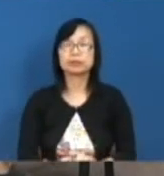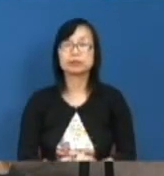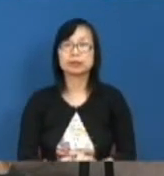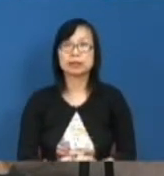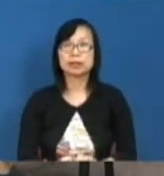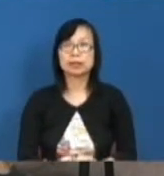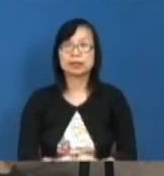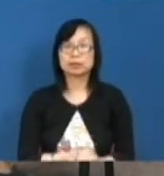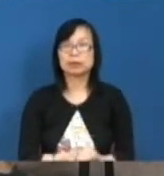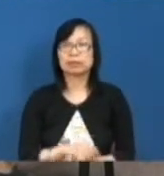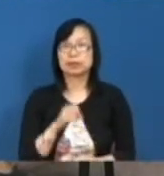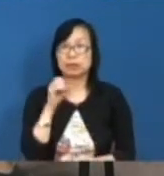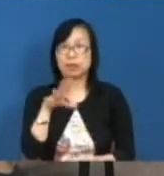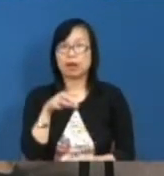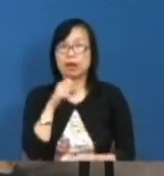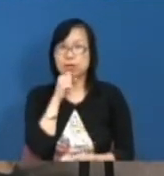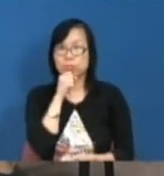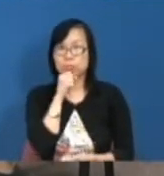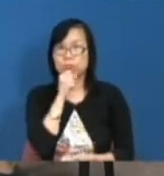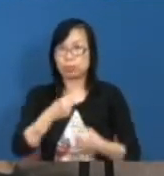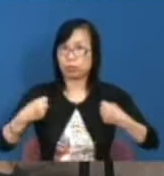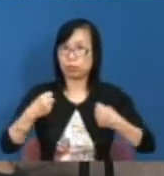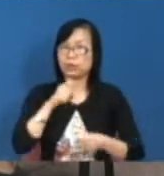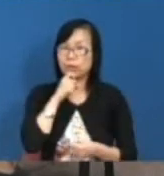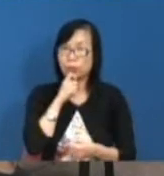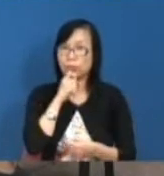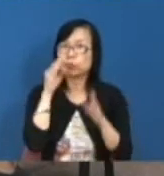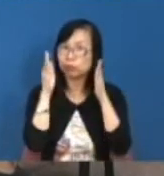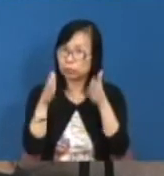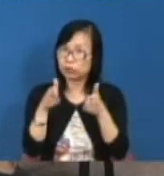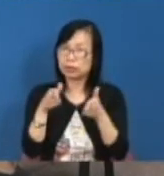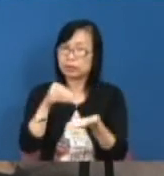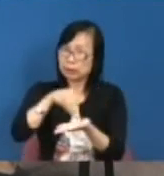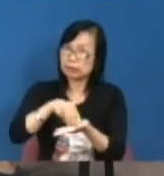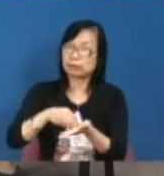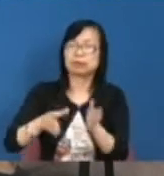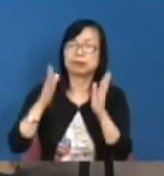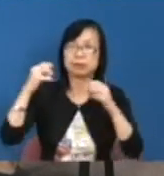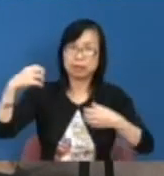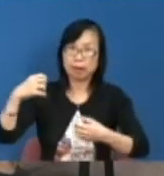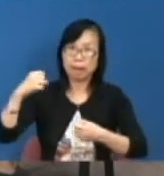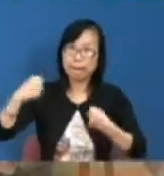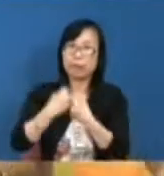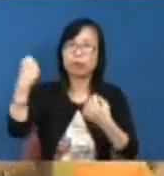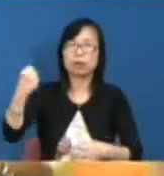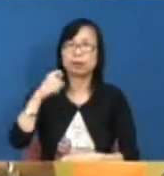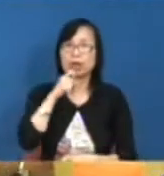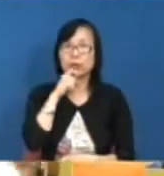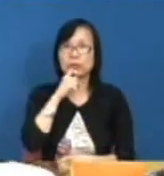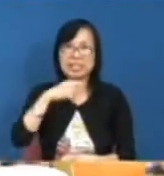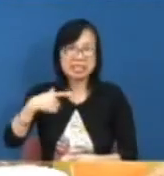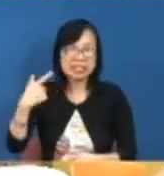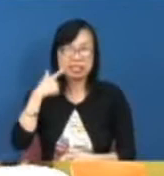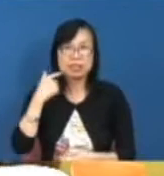咁先叫做一種制度性嘅暴力啊嘛，係咪？嚇！你而家就係講到話我哋蓄意使用暴力，咁我想請教你